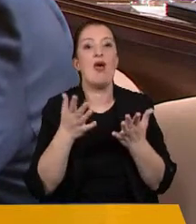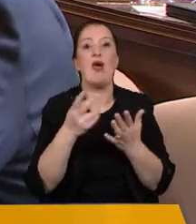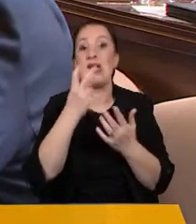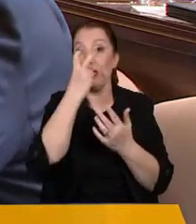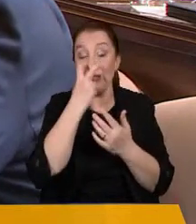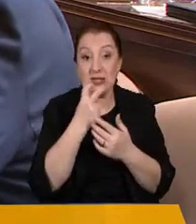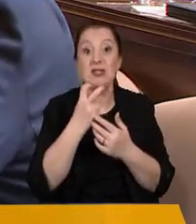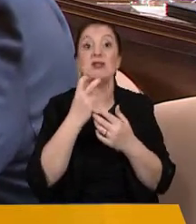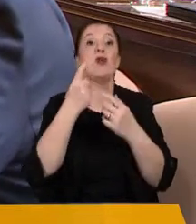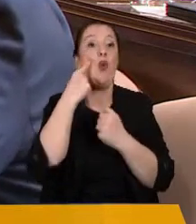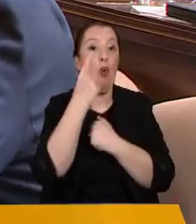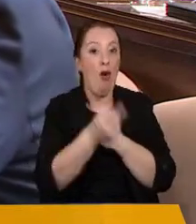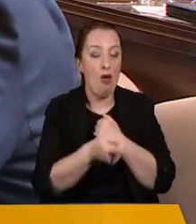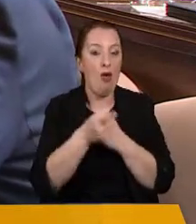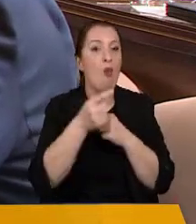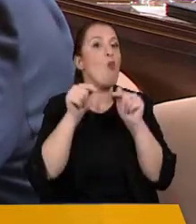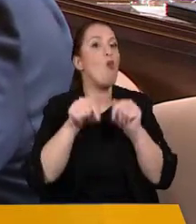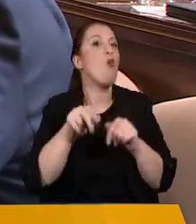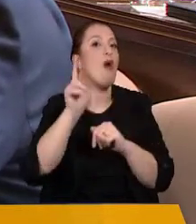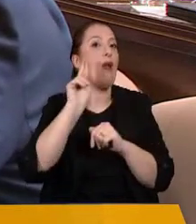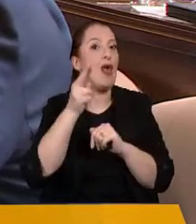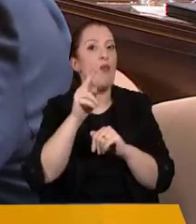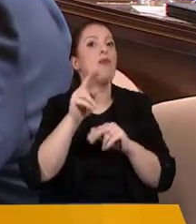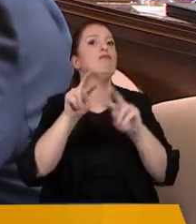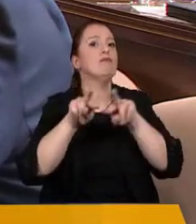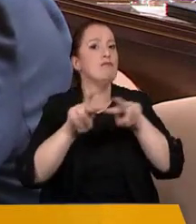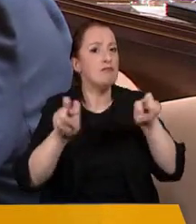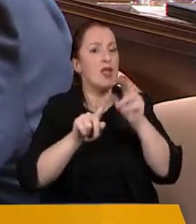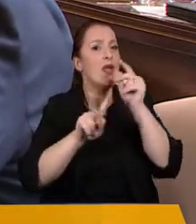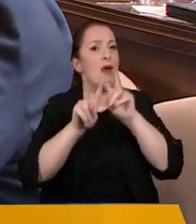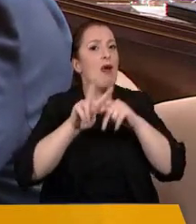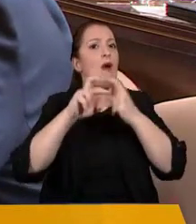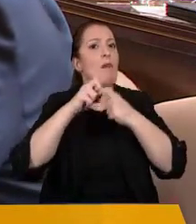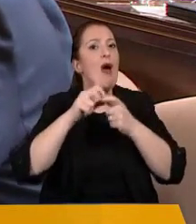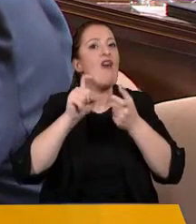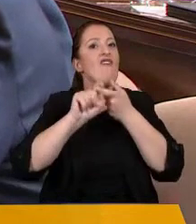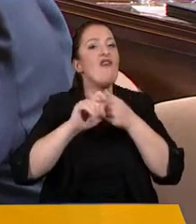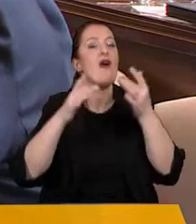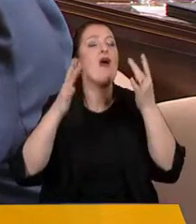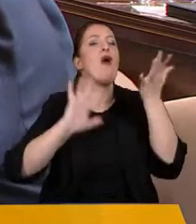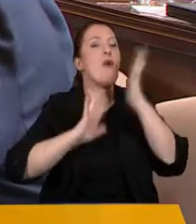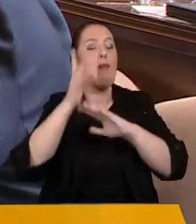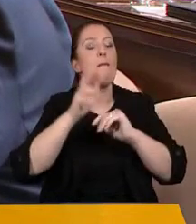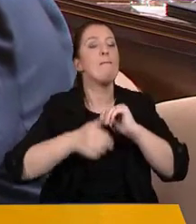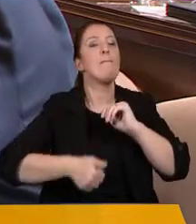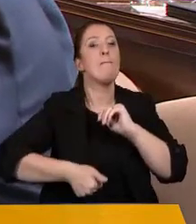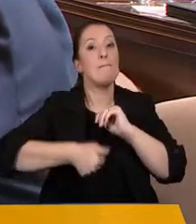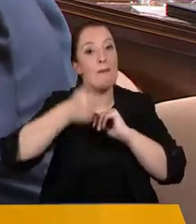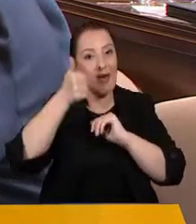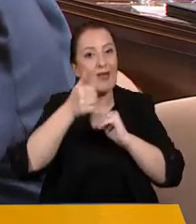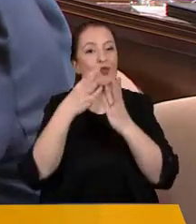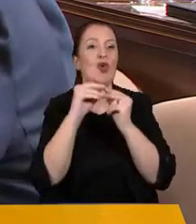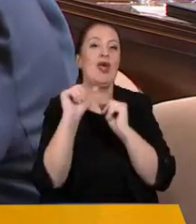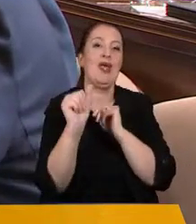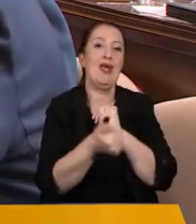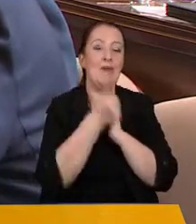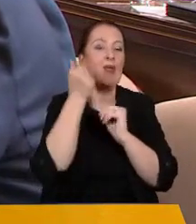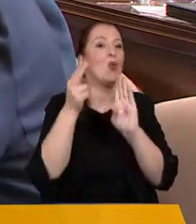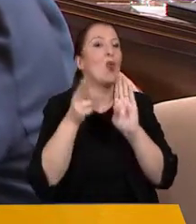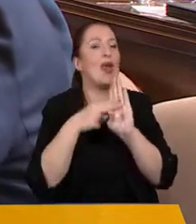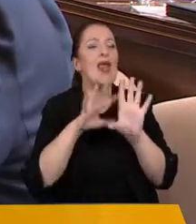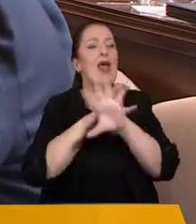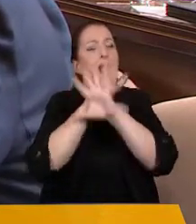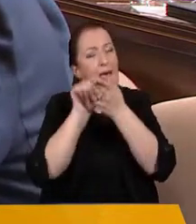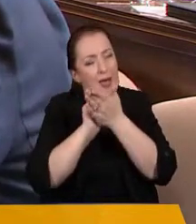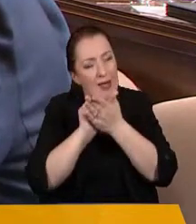hassasiyetle, titizlikle bu raporları inceleyen İmar ve Bayındırlık Komisyonumuzun başta başkanını ve çok kıymetli üyelerinin